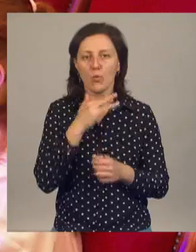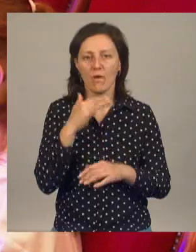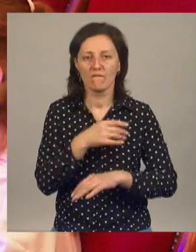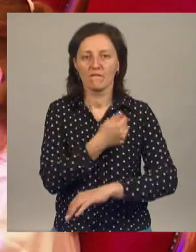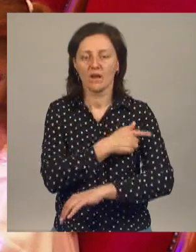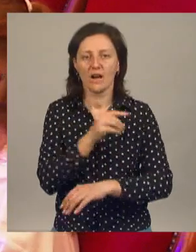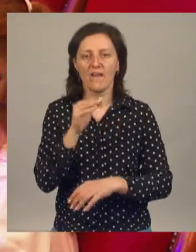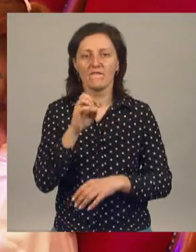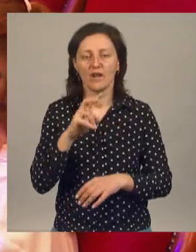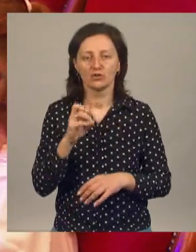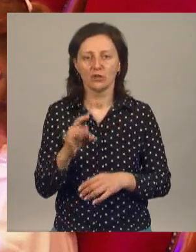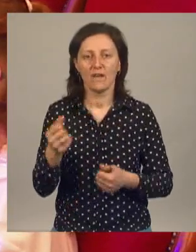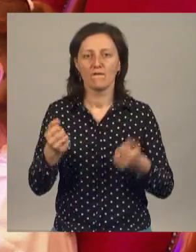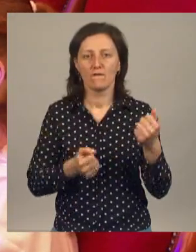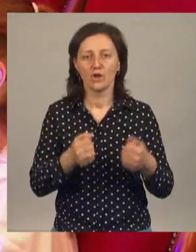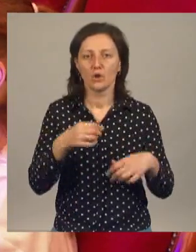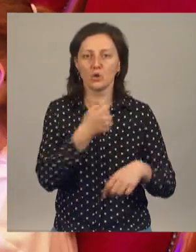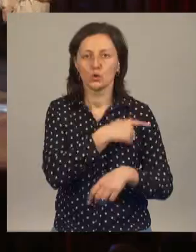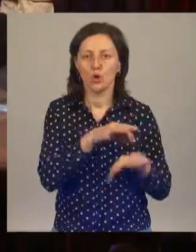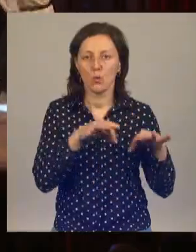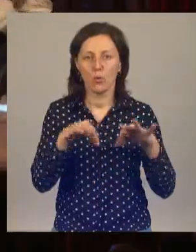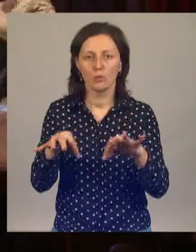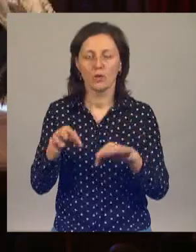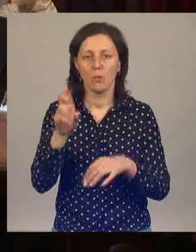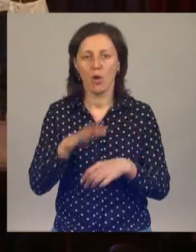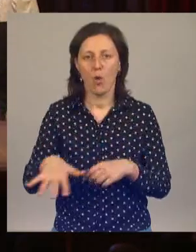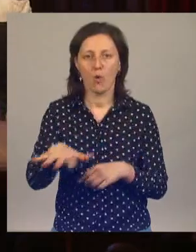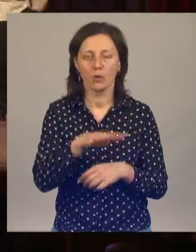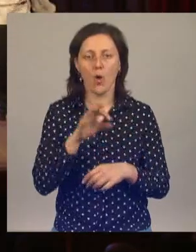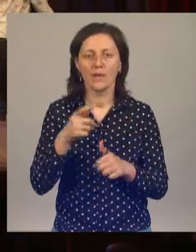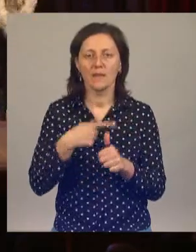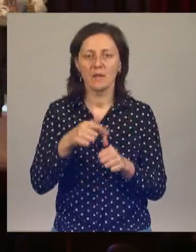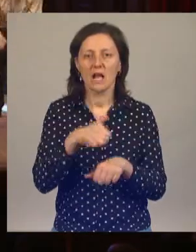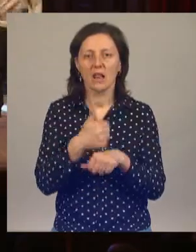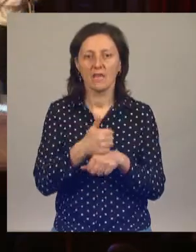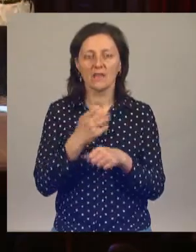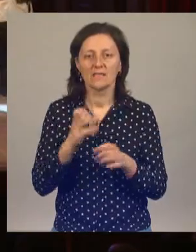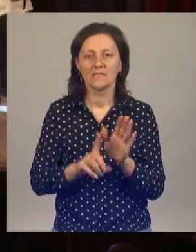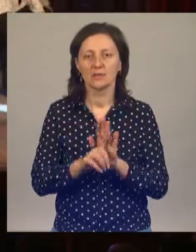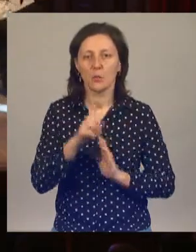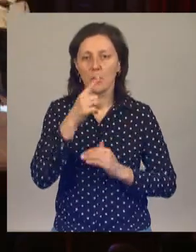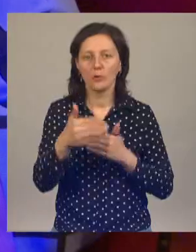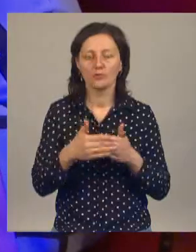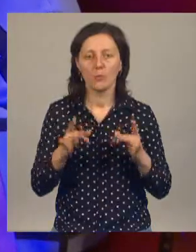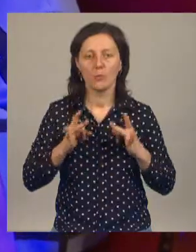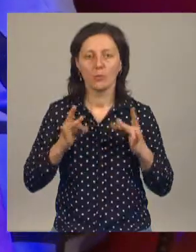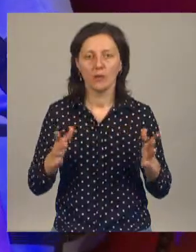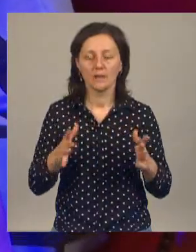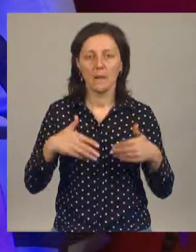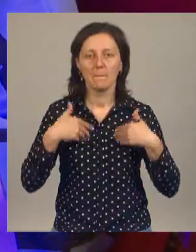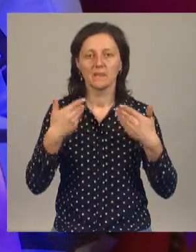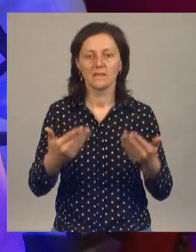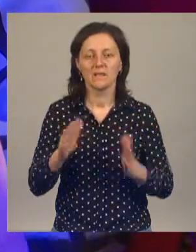врачей, фельдшеров, водителей машин скорой со всей области. От имени главы региона с наступающим праздником работников неотложек